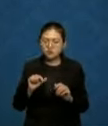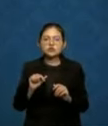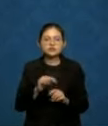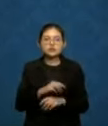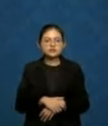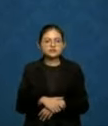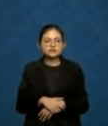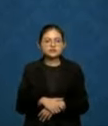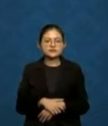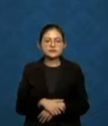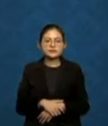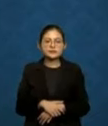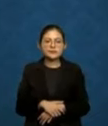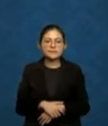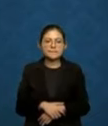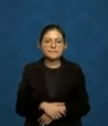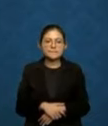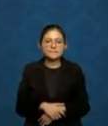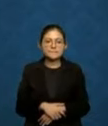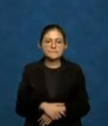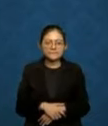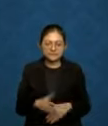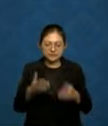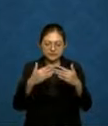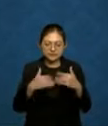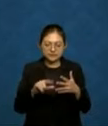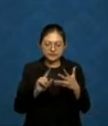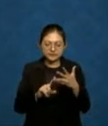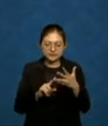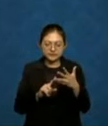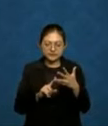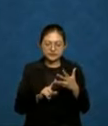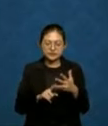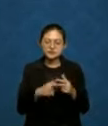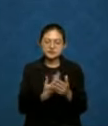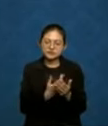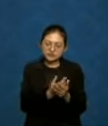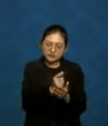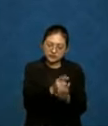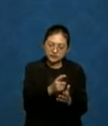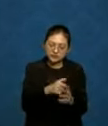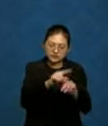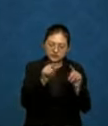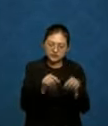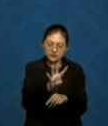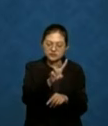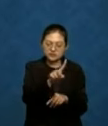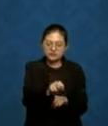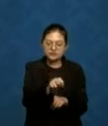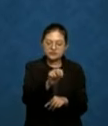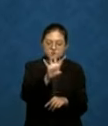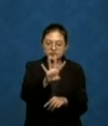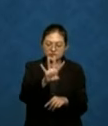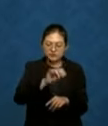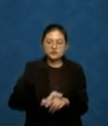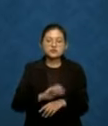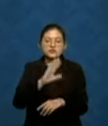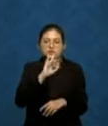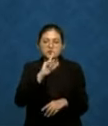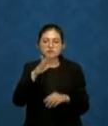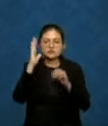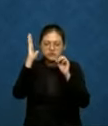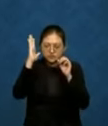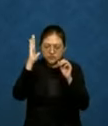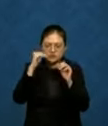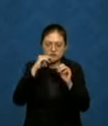รายการค่ะในเรื่องของค่าใช้สอยในหมายเหตุที่ 24พบว่าค่าประชาสัมพันธ์ใน